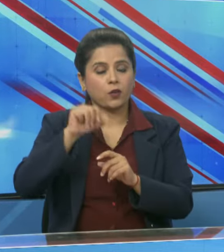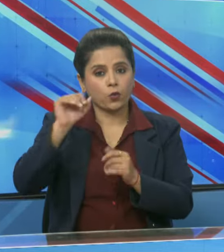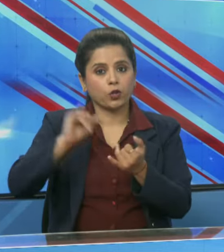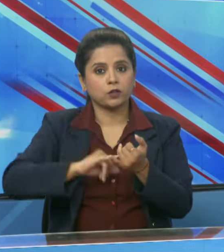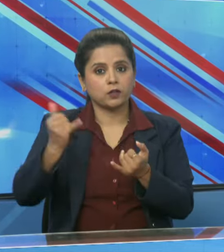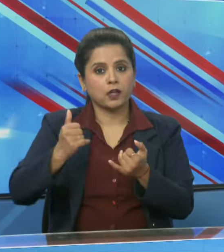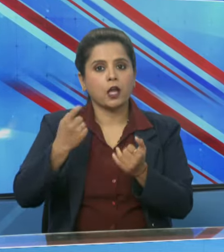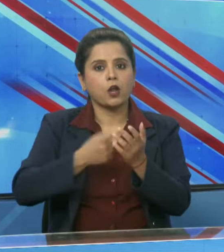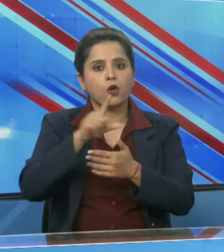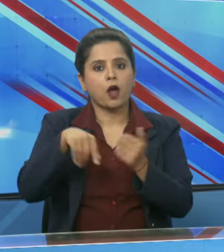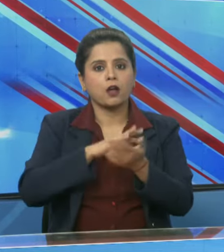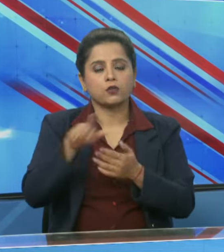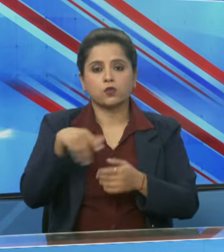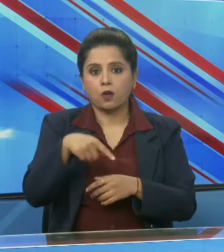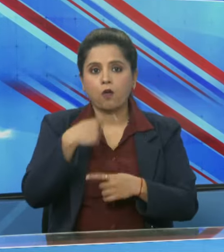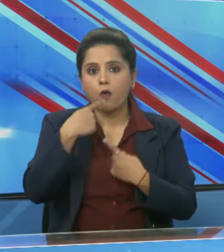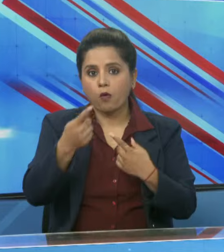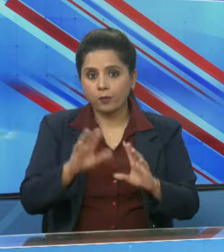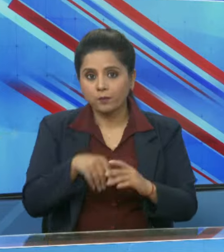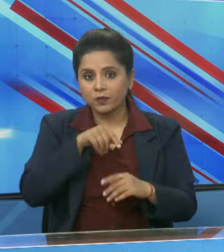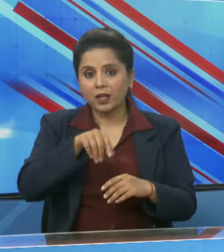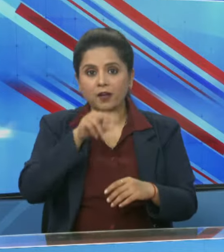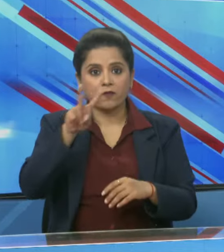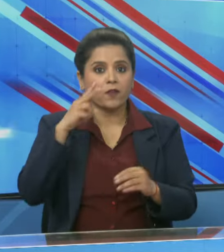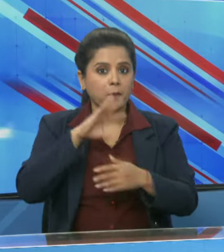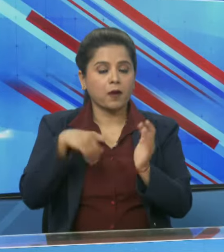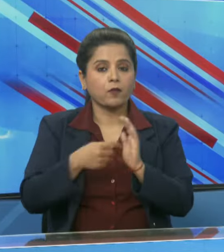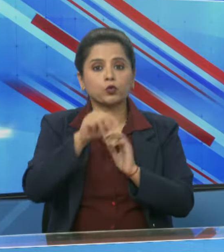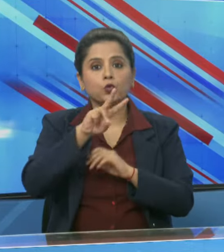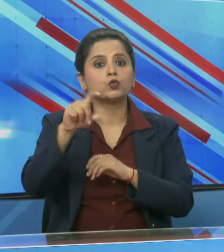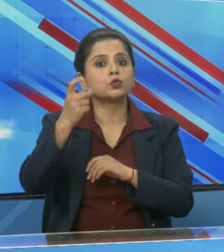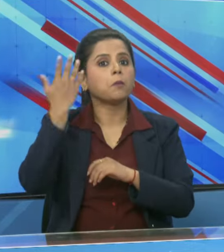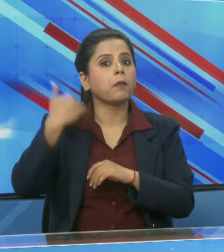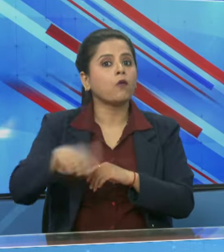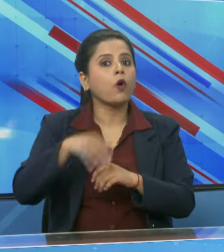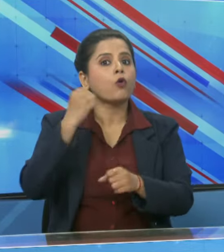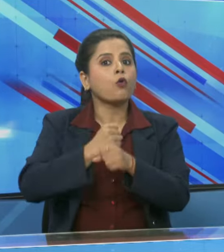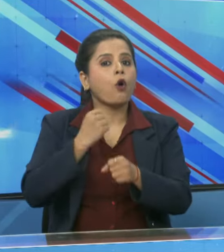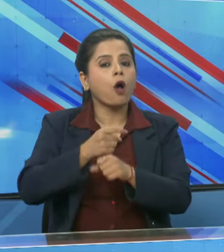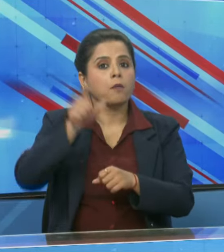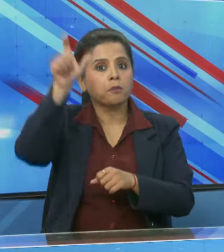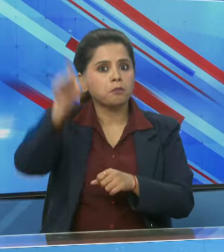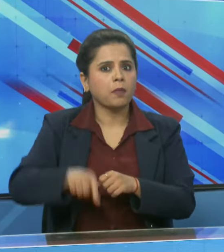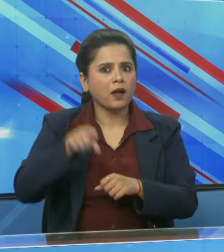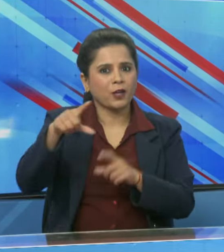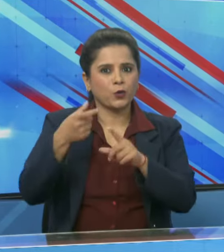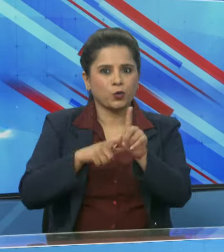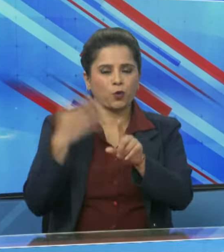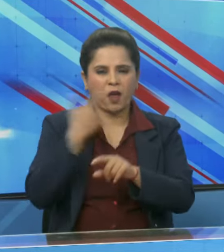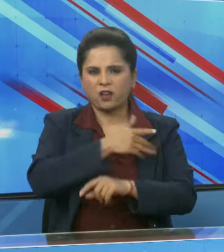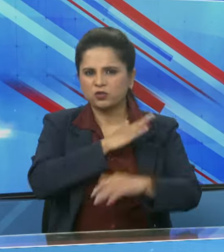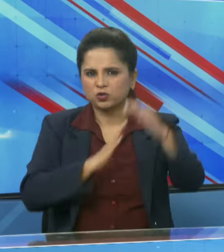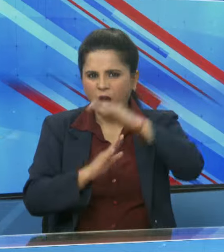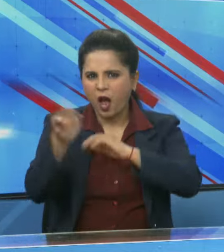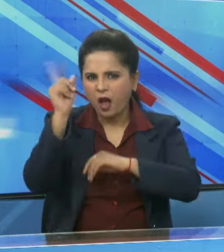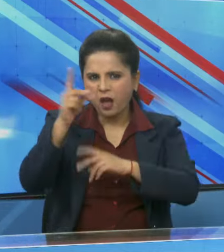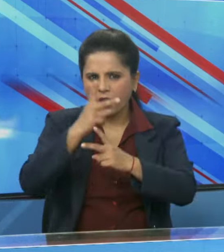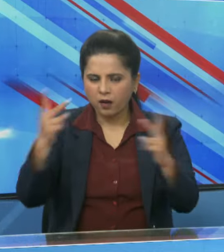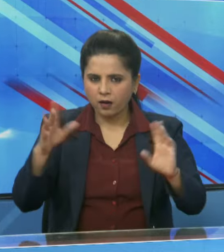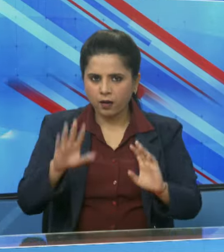ने यह आदेश जारी करते हुए कहा कि विभव कुमार पर 2007 में सरकारी अधिकारी को उसकी ड्यूटी करने से रोकने और धमकाने के आरोप